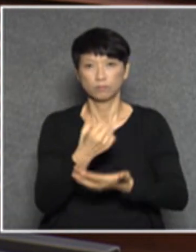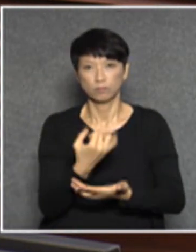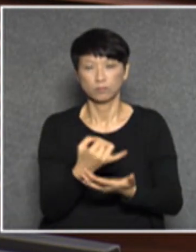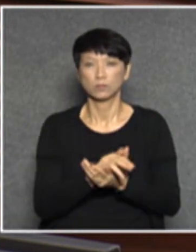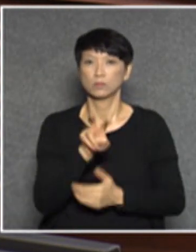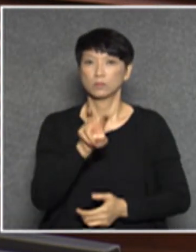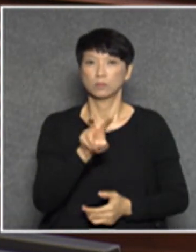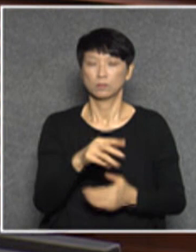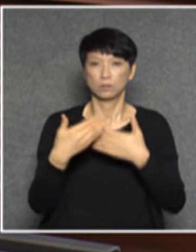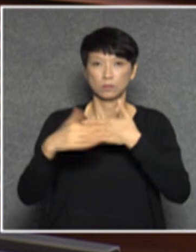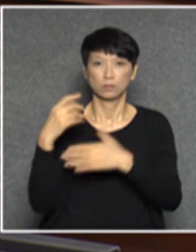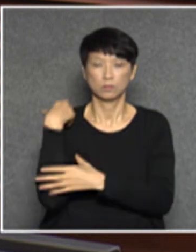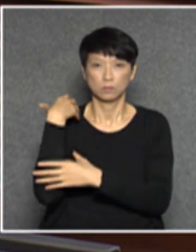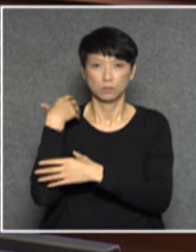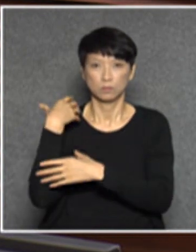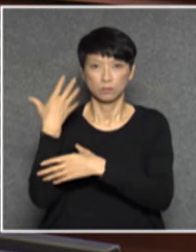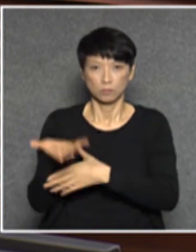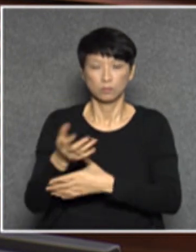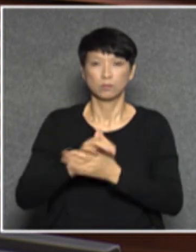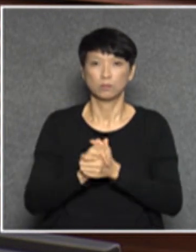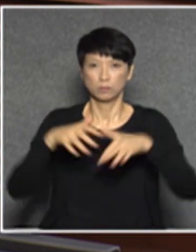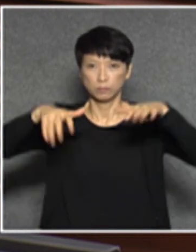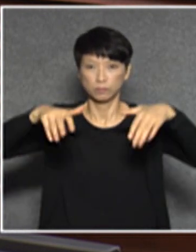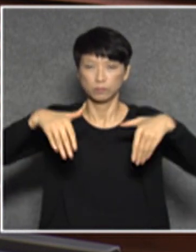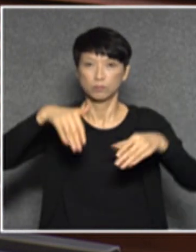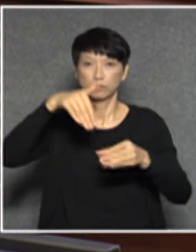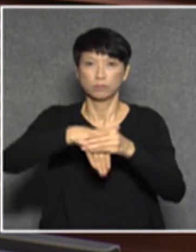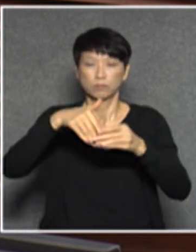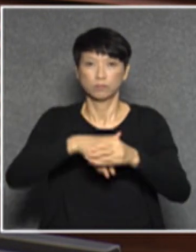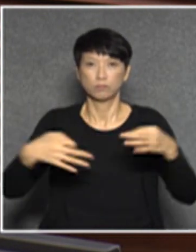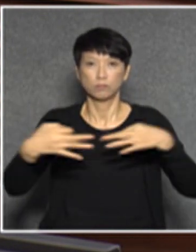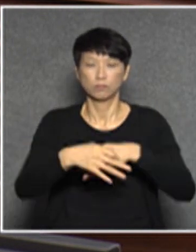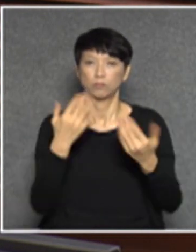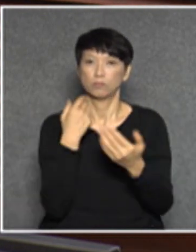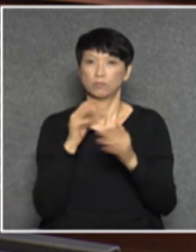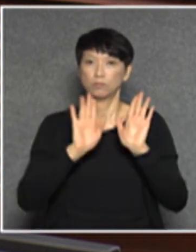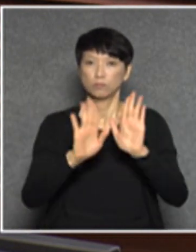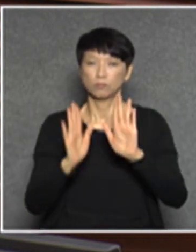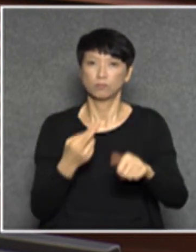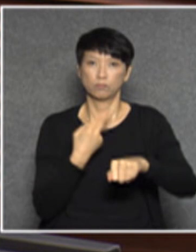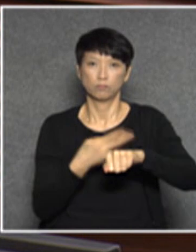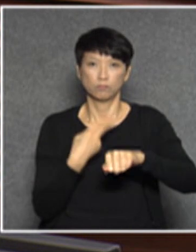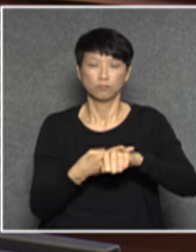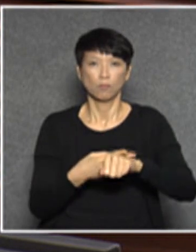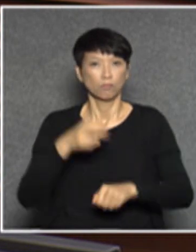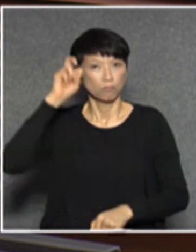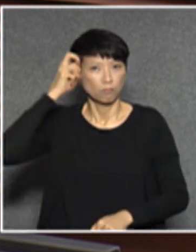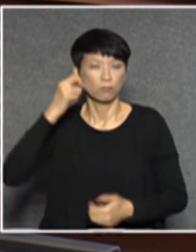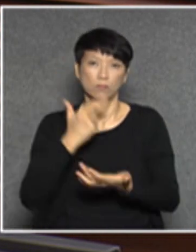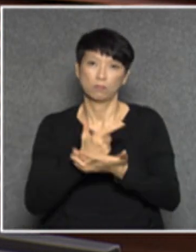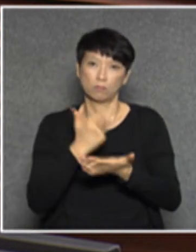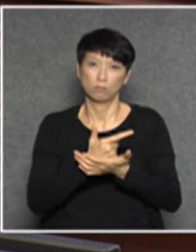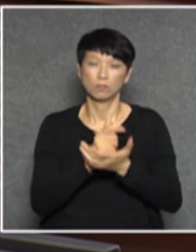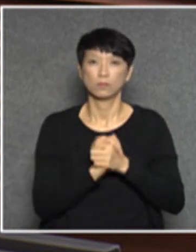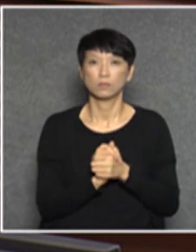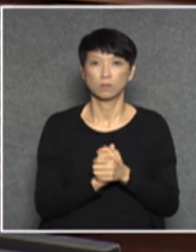一啲外判清潔合約嘅招標過程，確保咧服務質素作為一個重要考慮。另外就是會不會